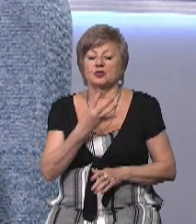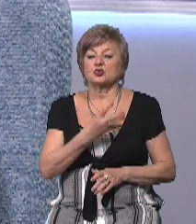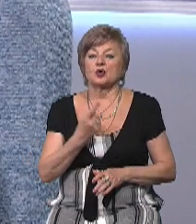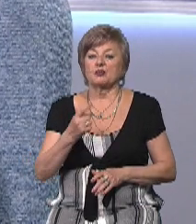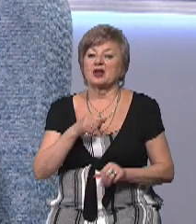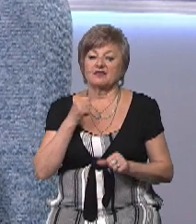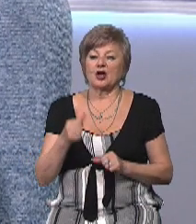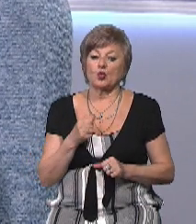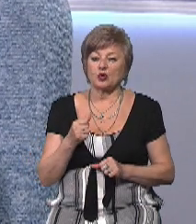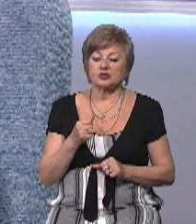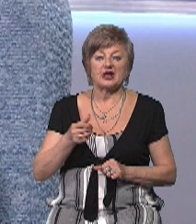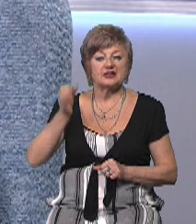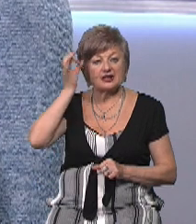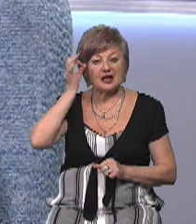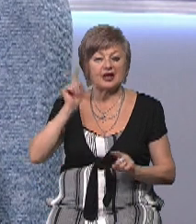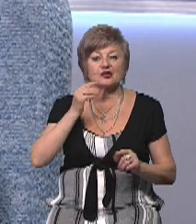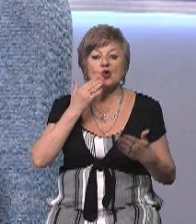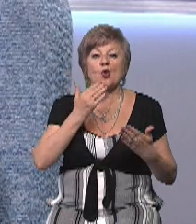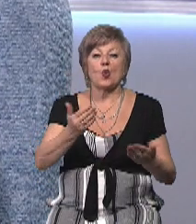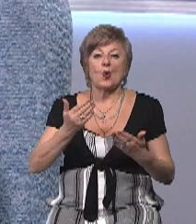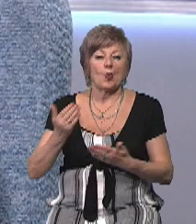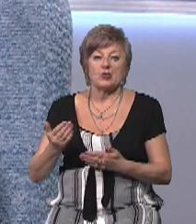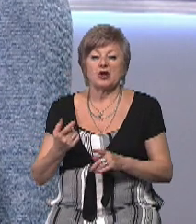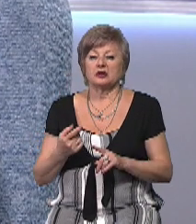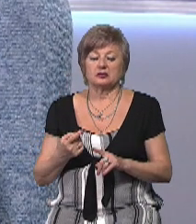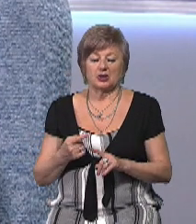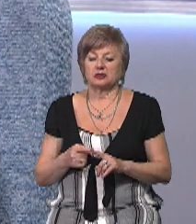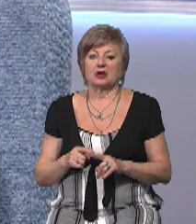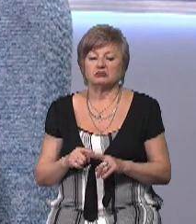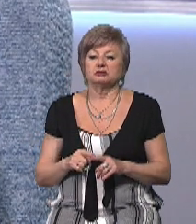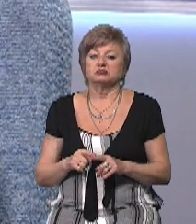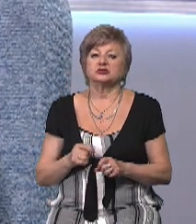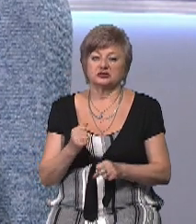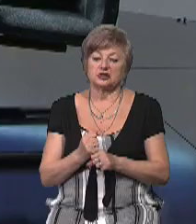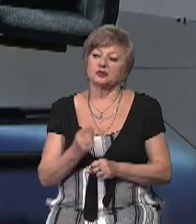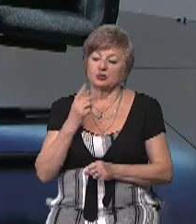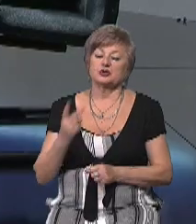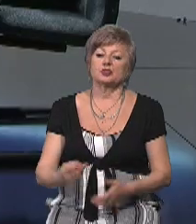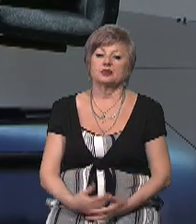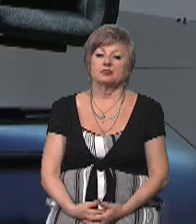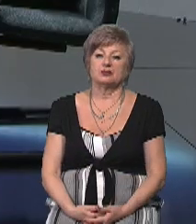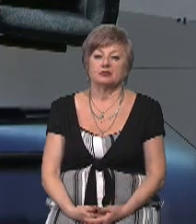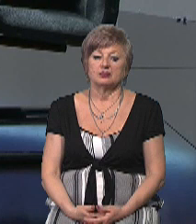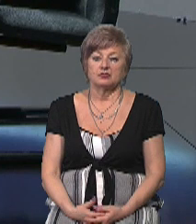року. Нагадую, що опитування не є репрезентативним, тому пропоную переглянути.